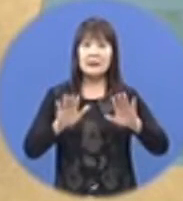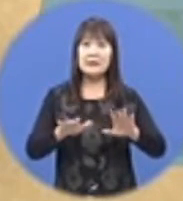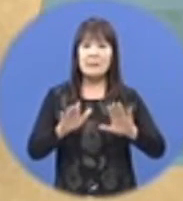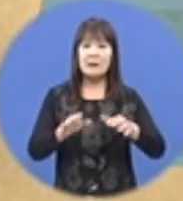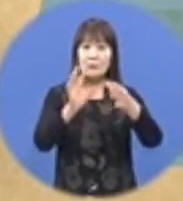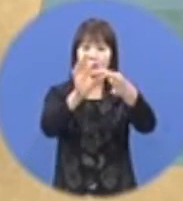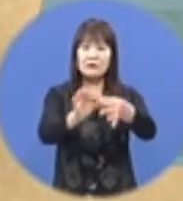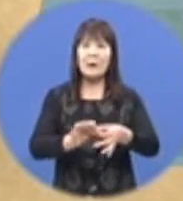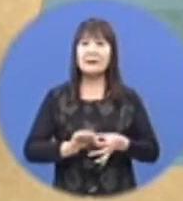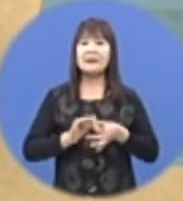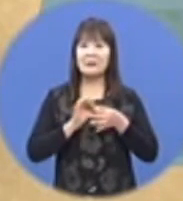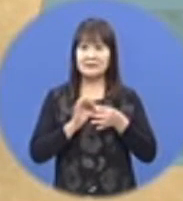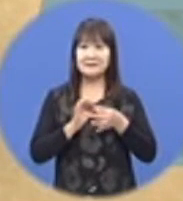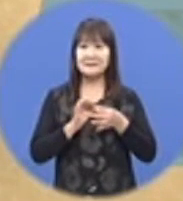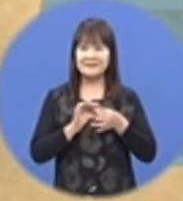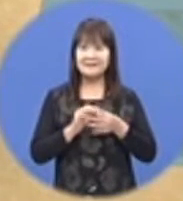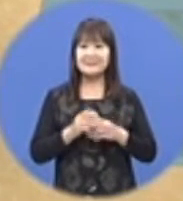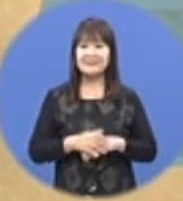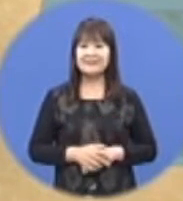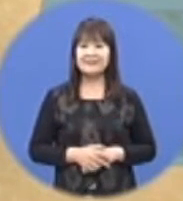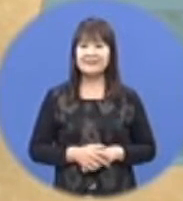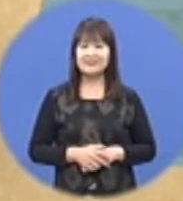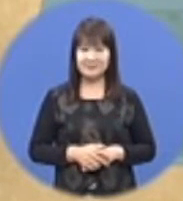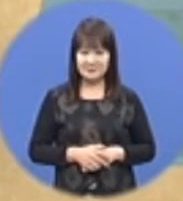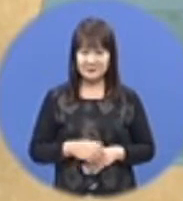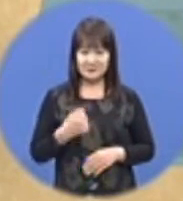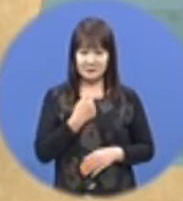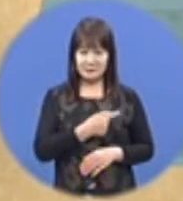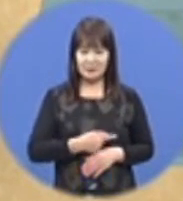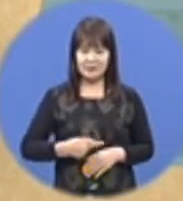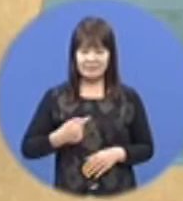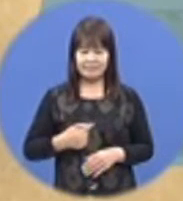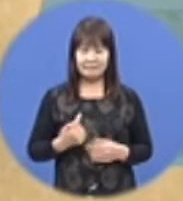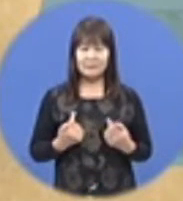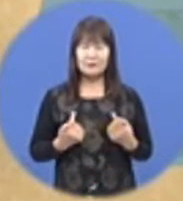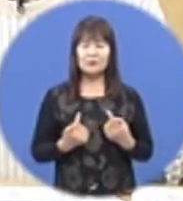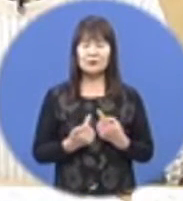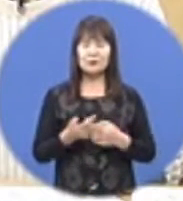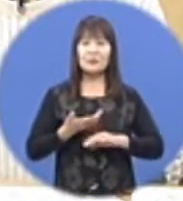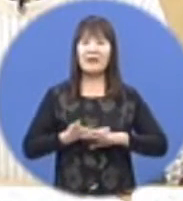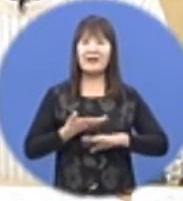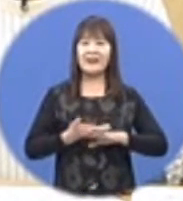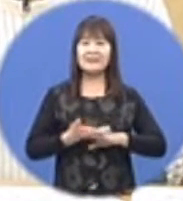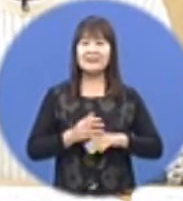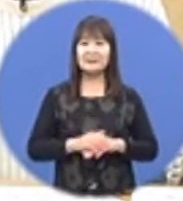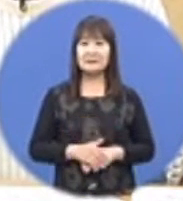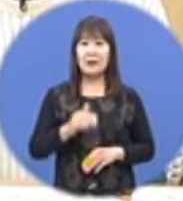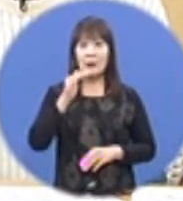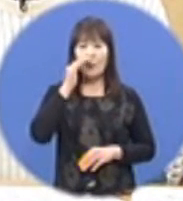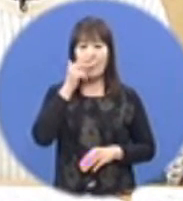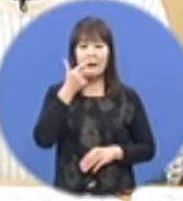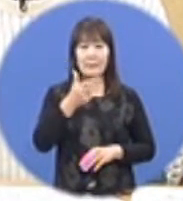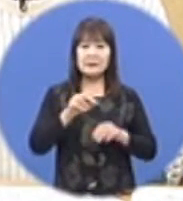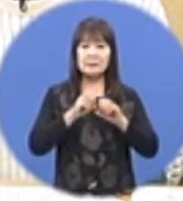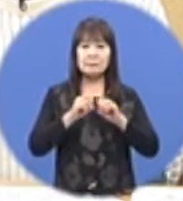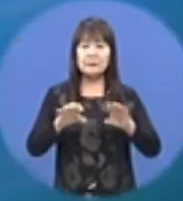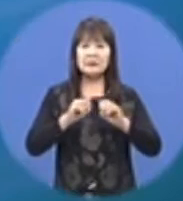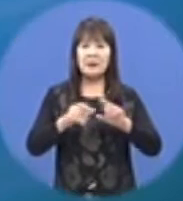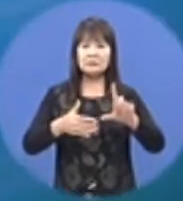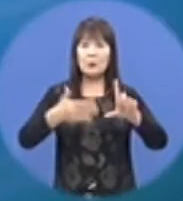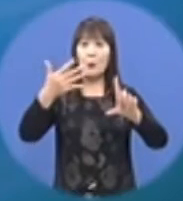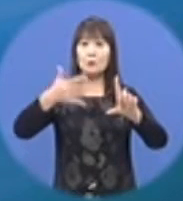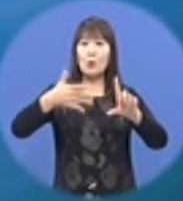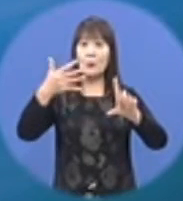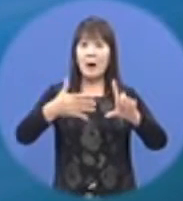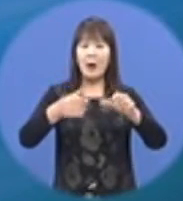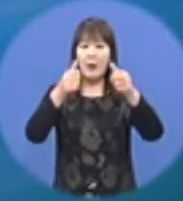う伝わってきますから、ずっと心が入っていきますよね。さてこちらのですね、和歌山市 PR 動画なんですけれども、